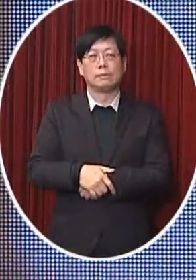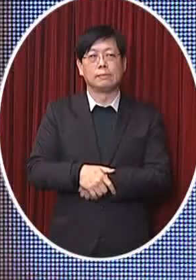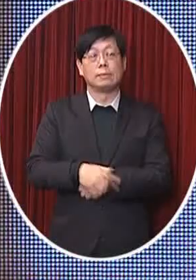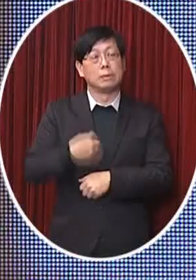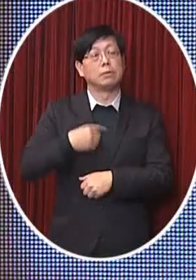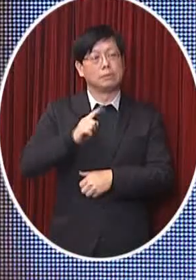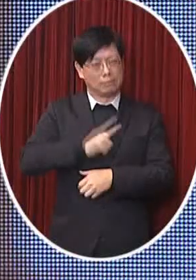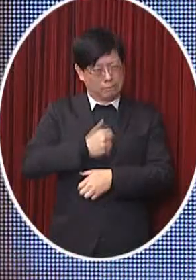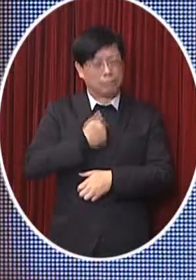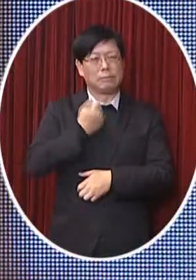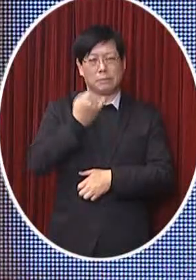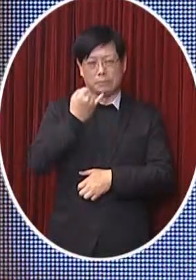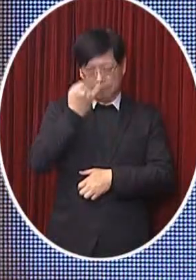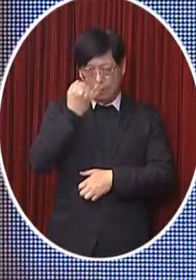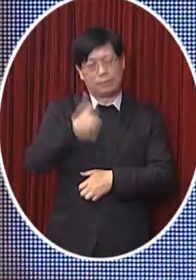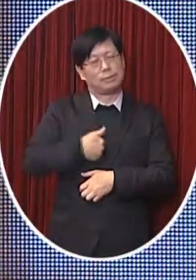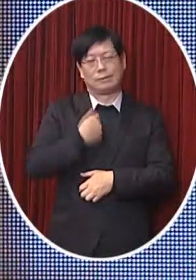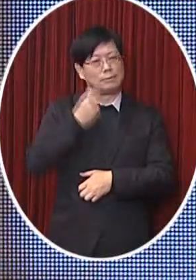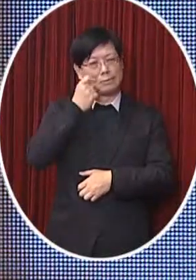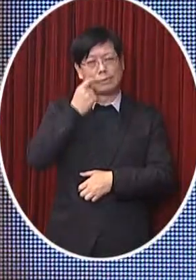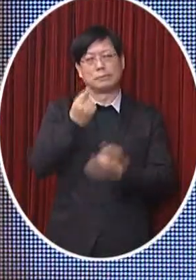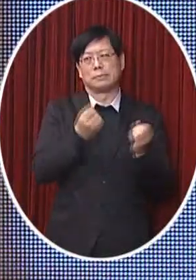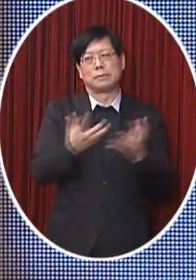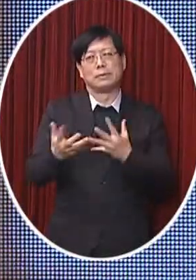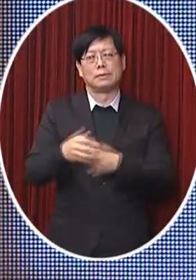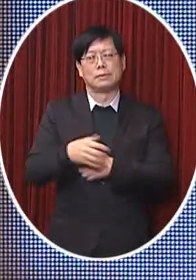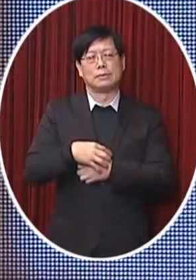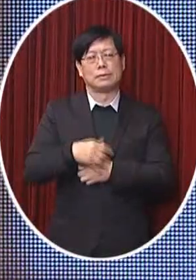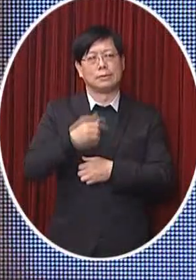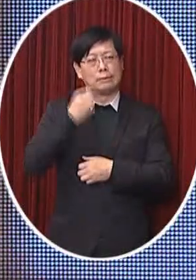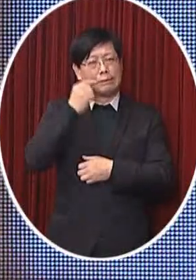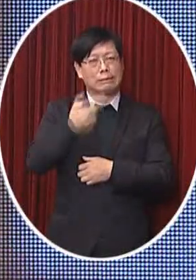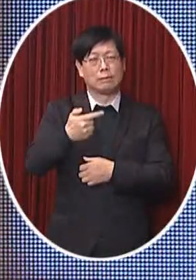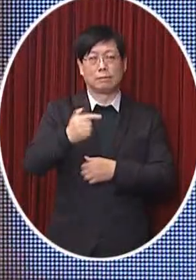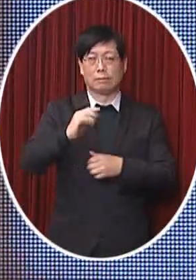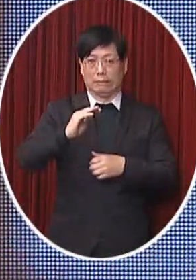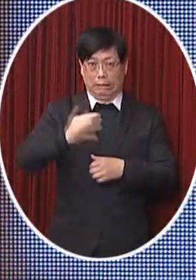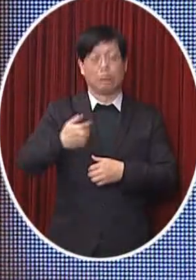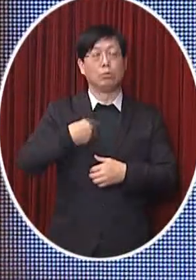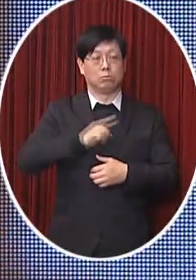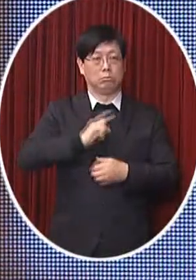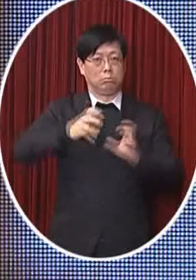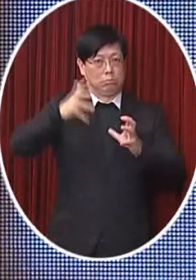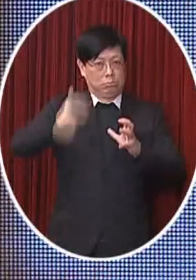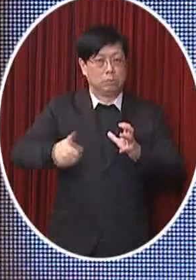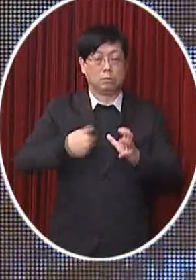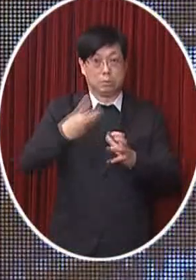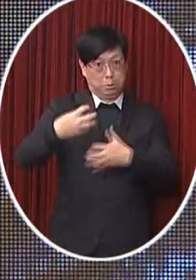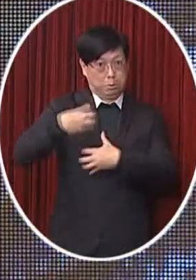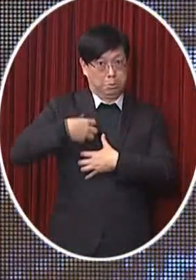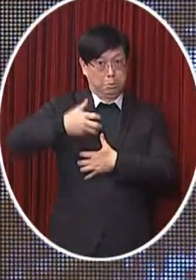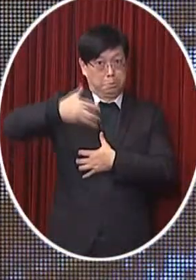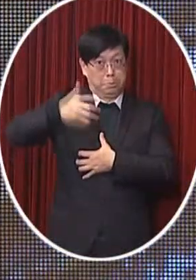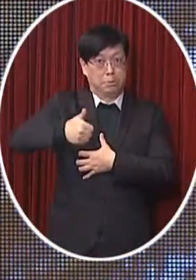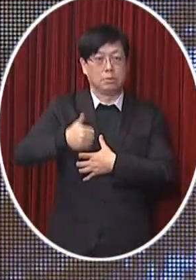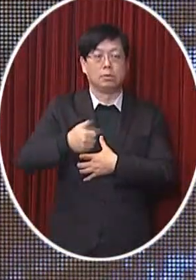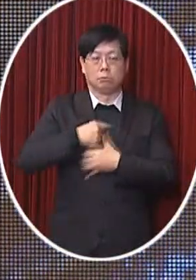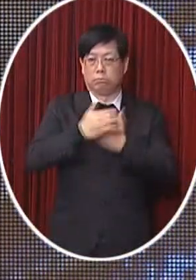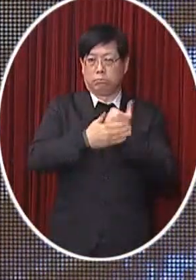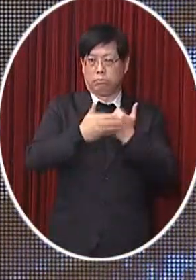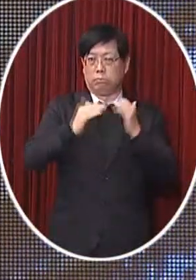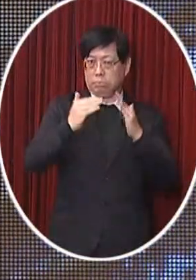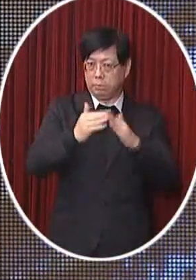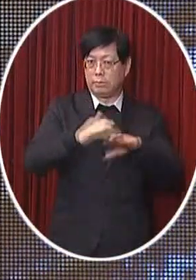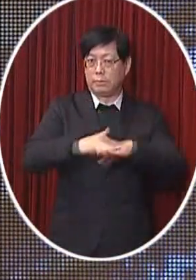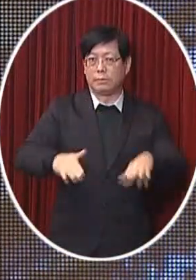我必须承认，这是一个无比困难的决定，但是身为总统、身为三军统帅，捍卫国